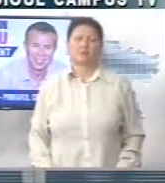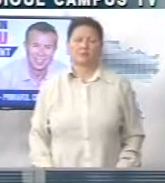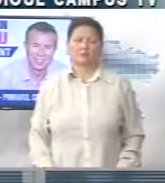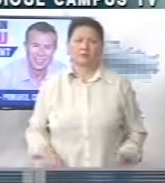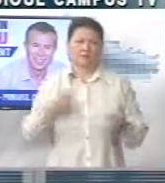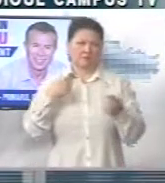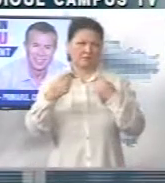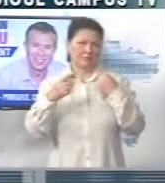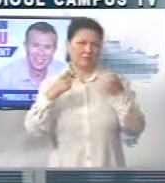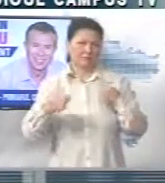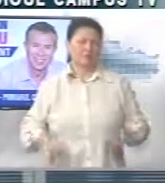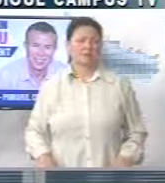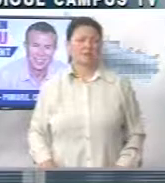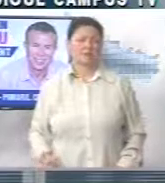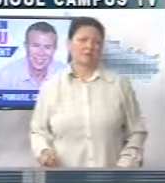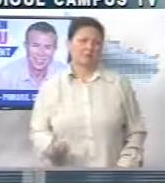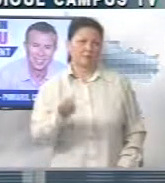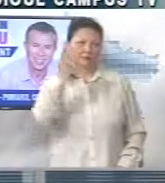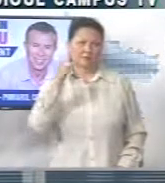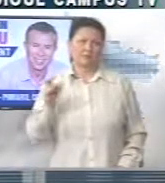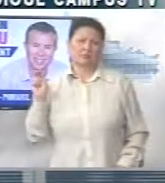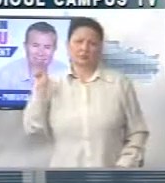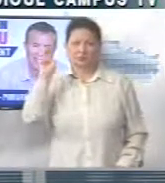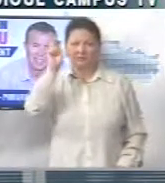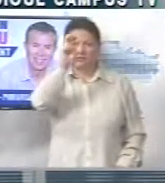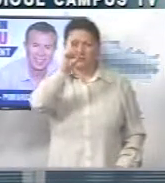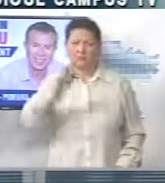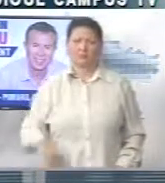sistem public de transport cu troleibuze.